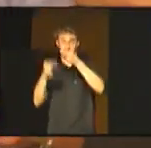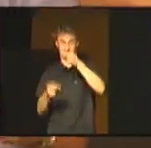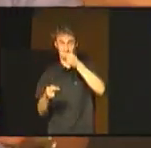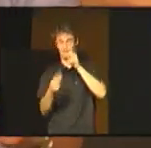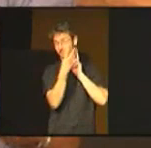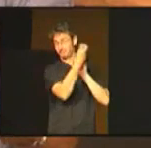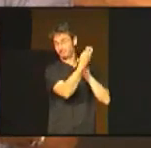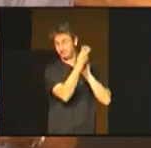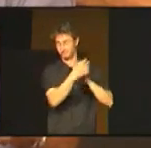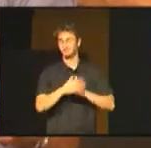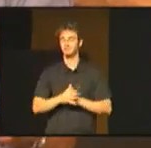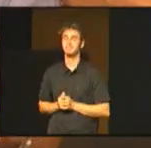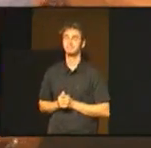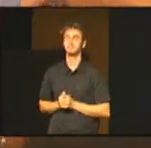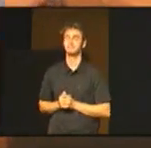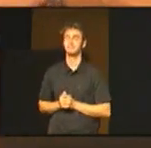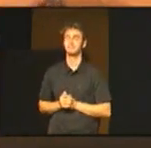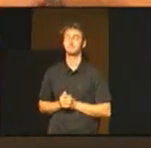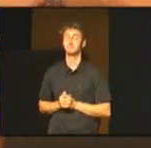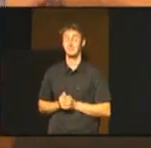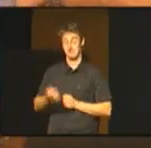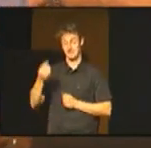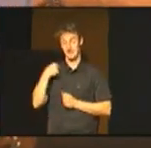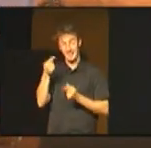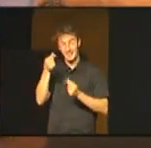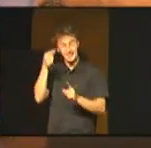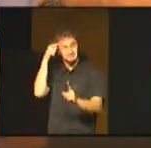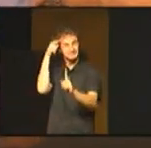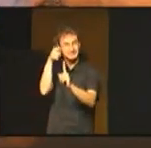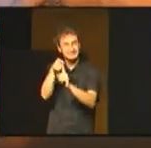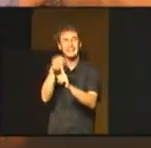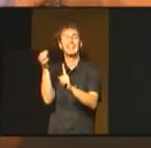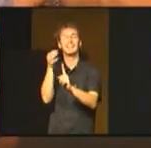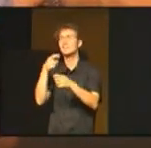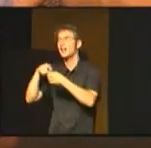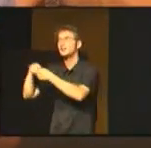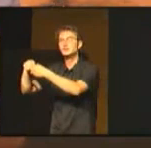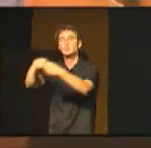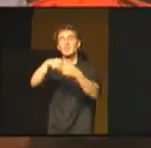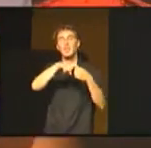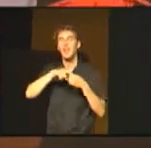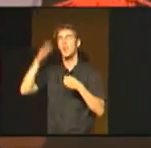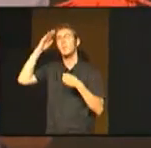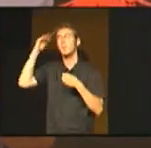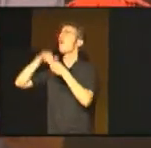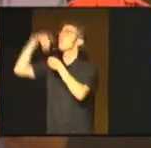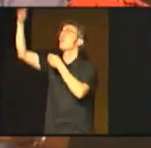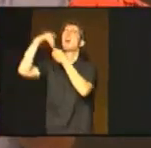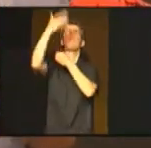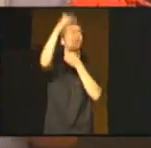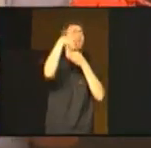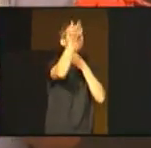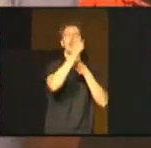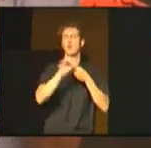Hem d'explicar que el destí d'aquests diners no és la solidaritat amb altres pobles, sinó que